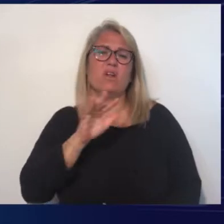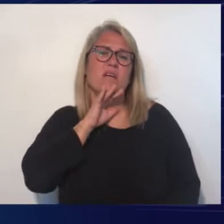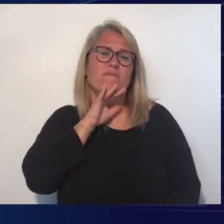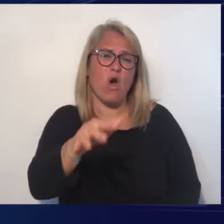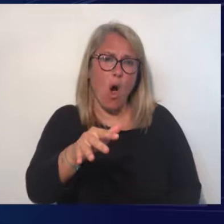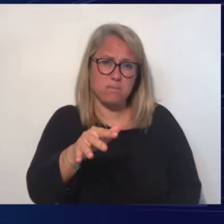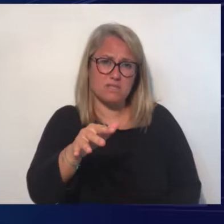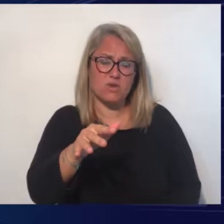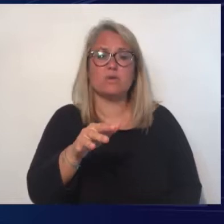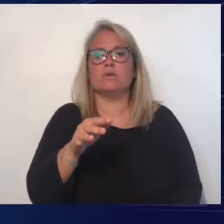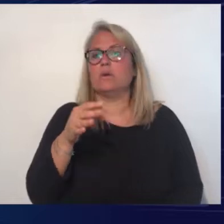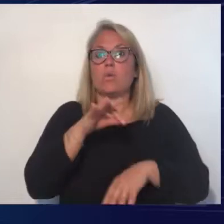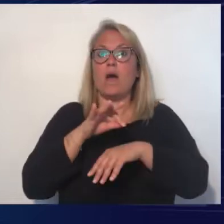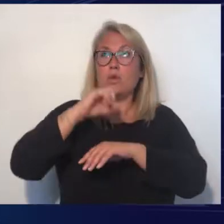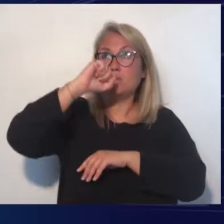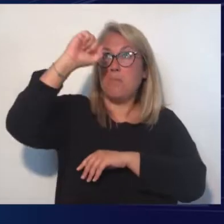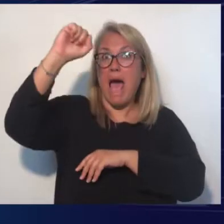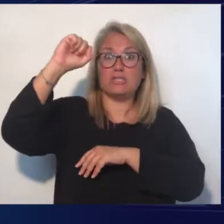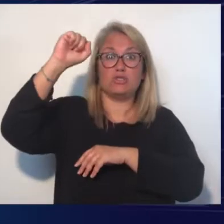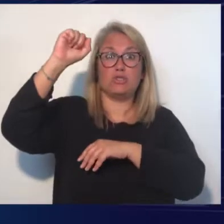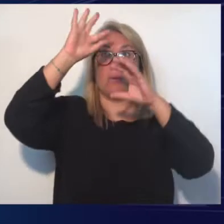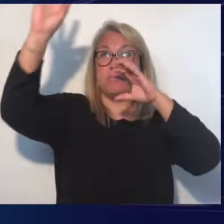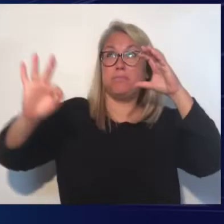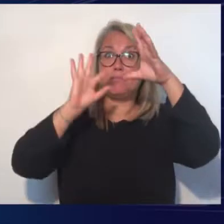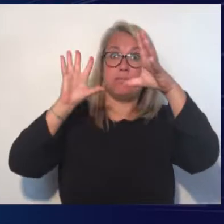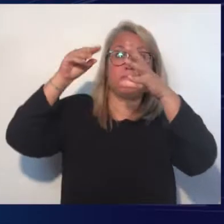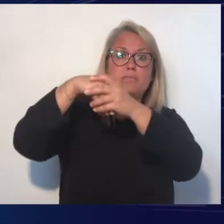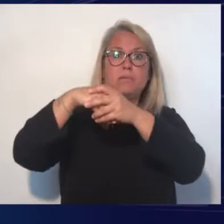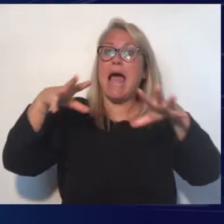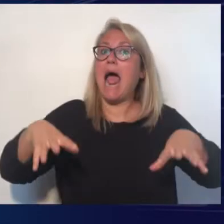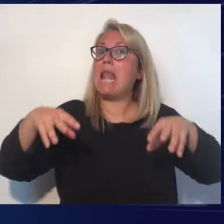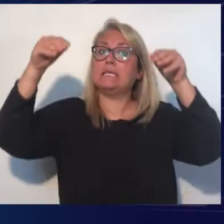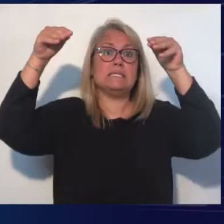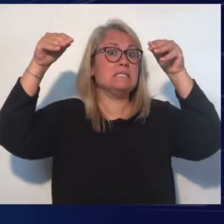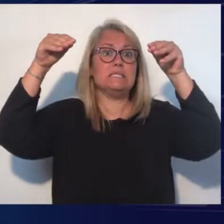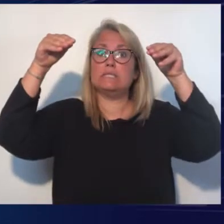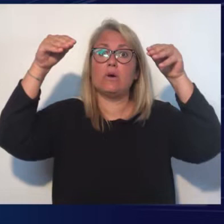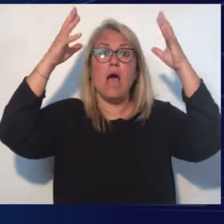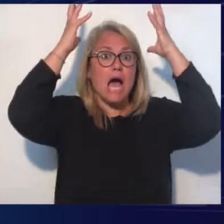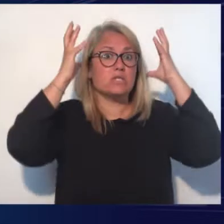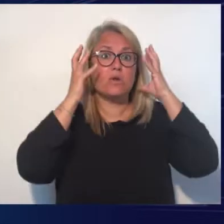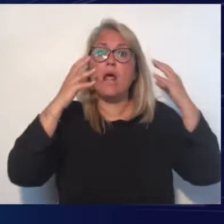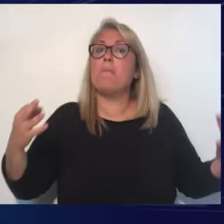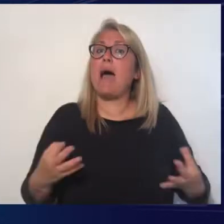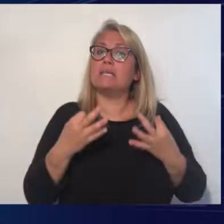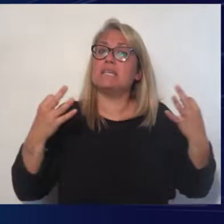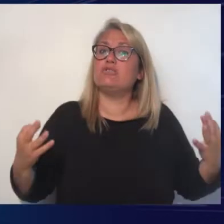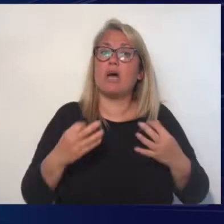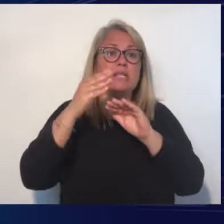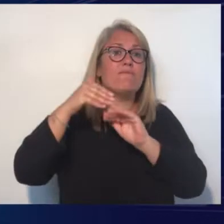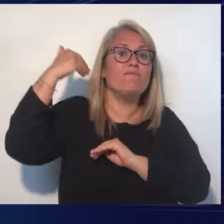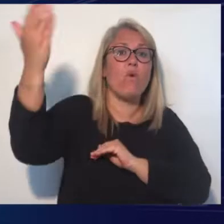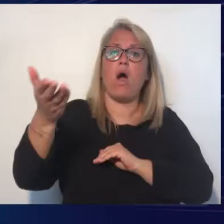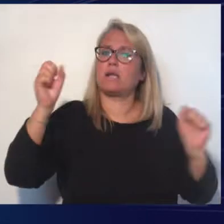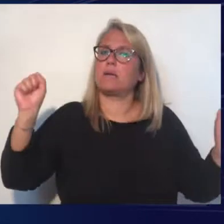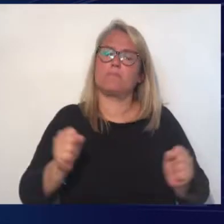Per questo gli astronauti nei primi giorni del loro soggiorno a bordo della stazione spaziale hanno il divieto di fare passeggiate nello spazio, cioè